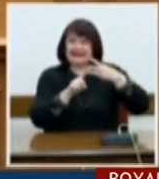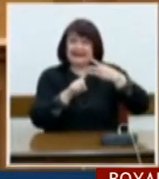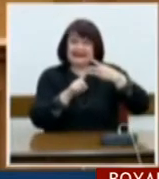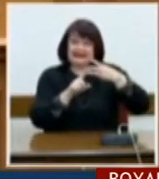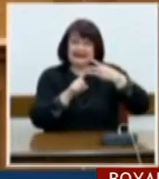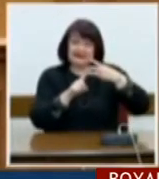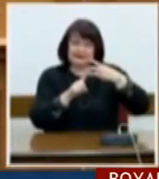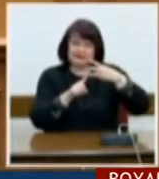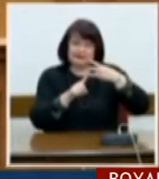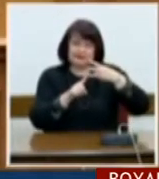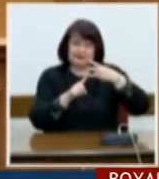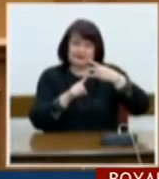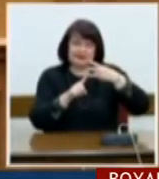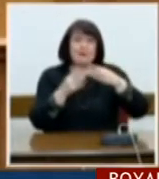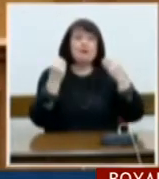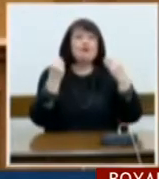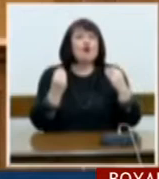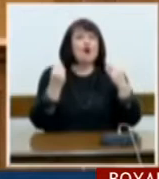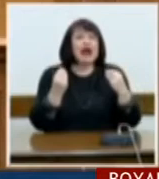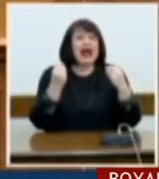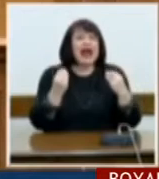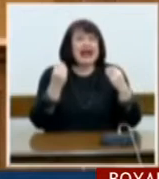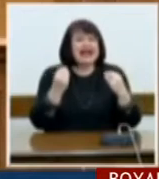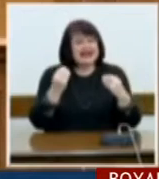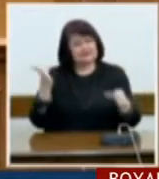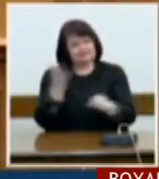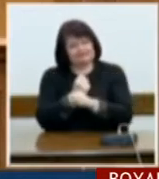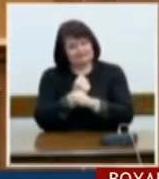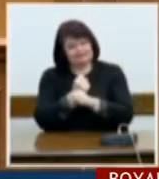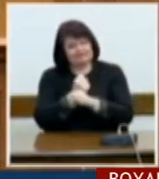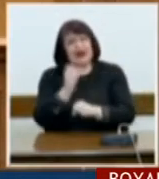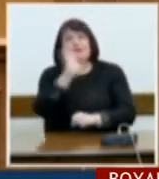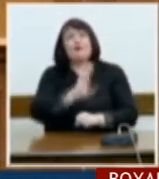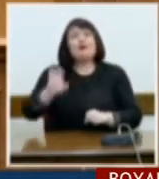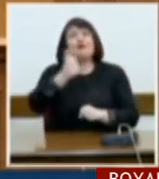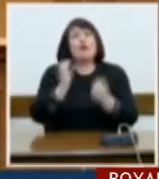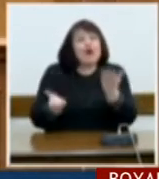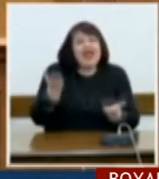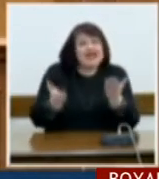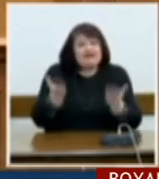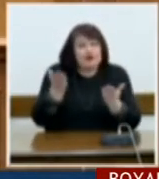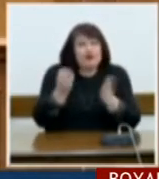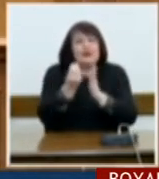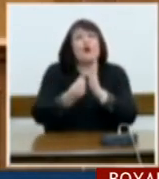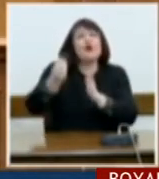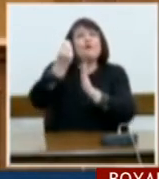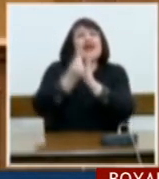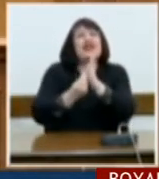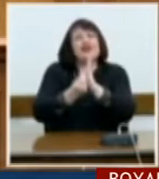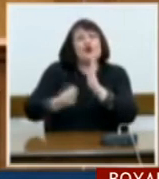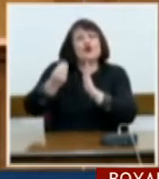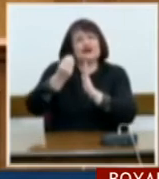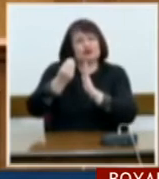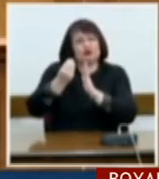την τρίτη καλύτερη επίδοση στην Ευρώπη ως προς τον πληθωρισμό τον μήνα